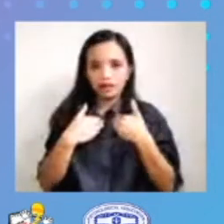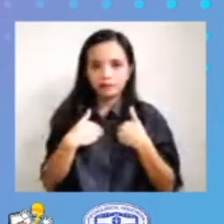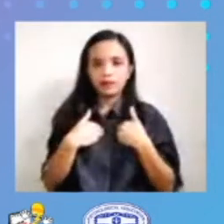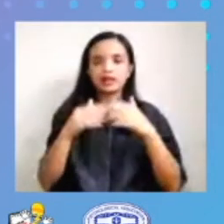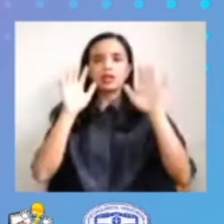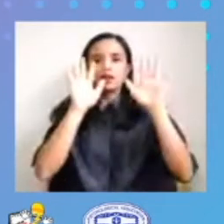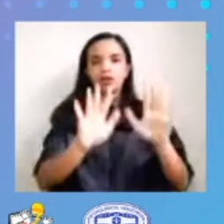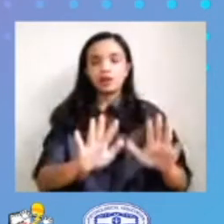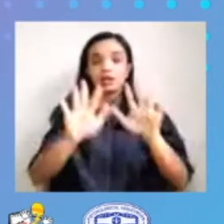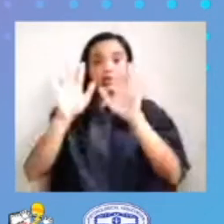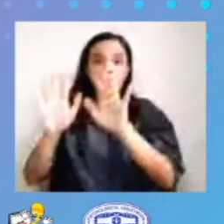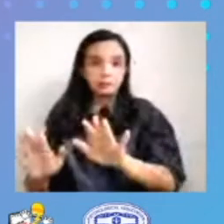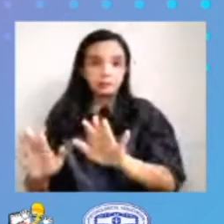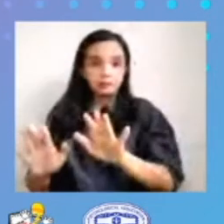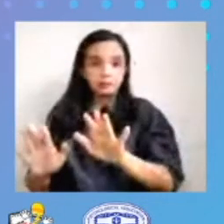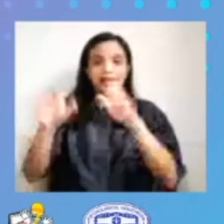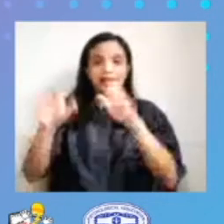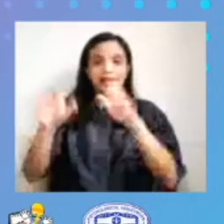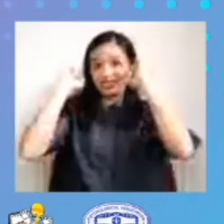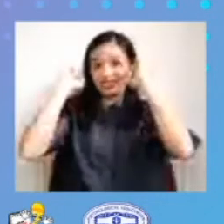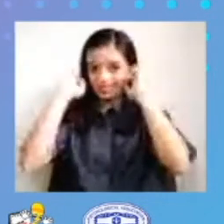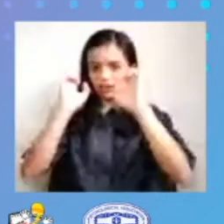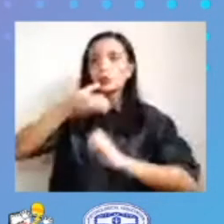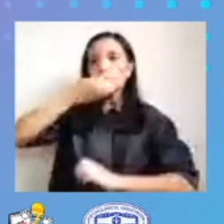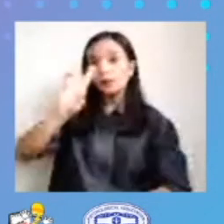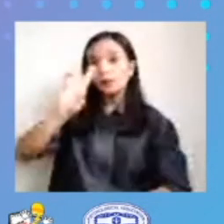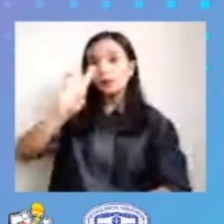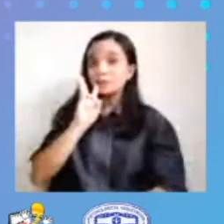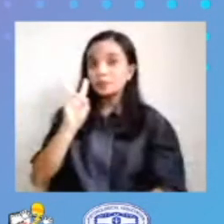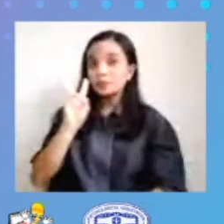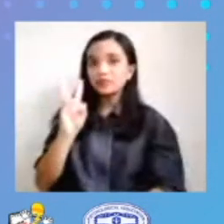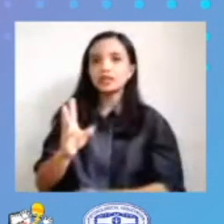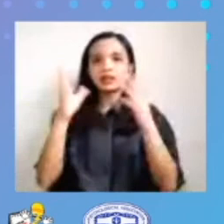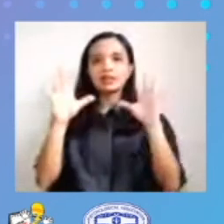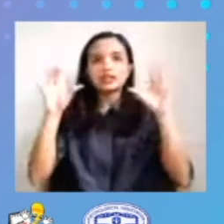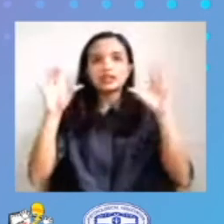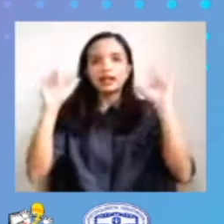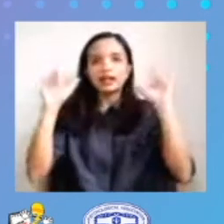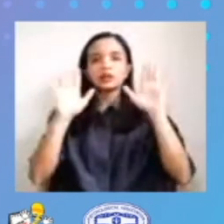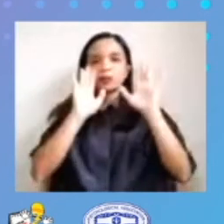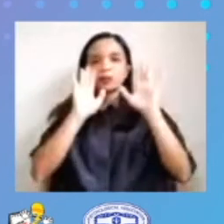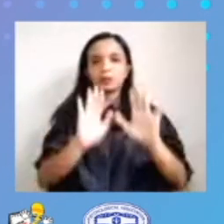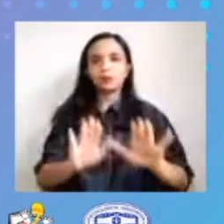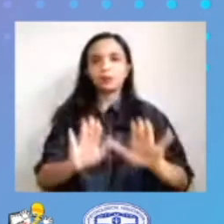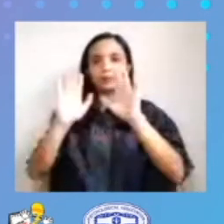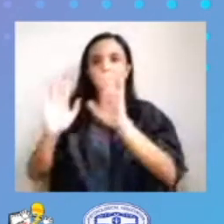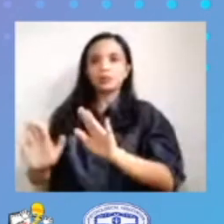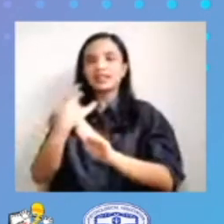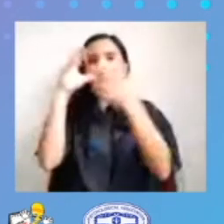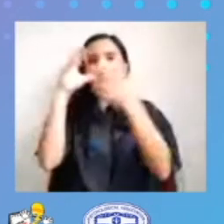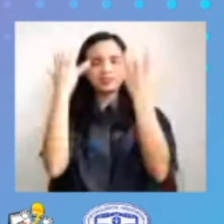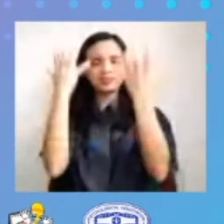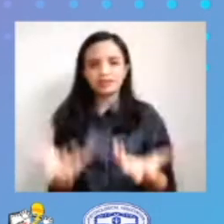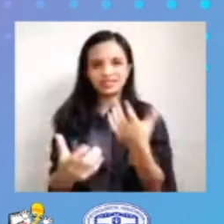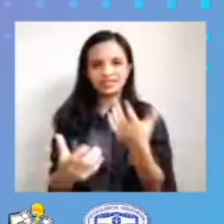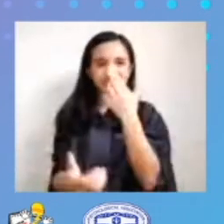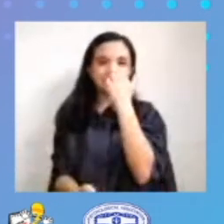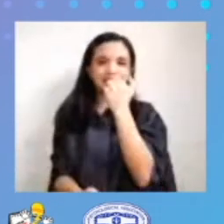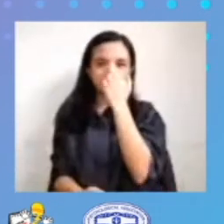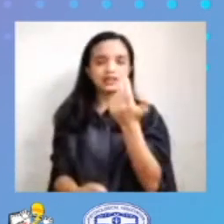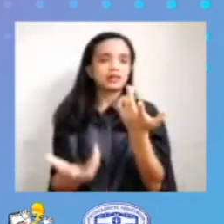kunan nyo ako ng picture, eto ako ngayon, magiging ganyan ako. Sunod. Yung mga parang ganyan, no? Pero of course, not as young. Pero kasi pag may vision board